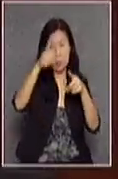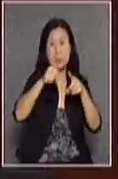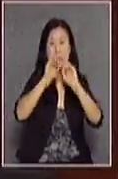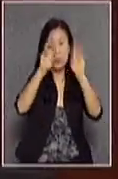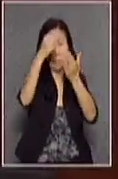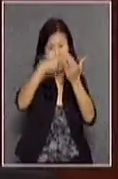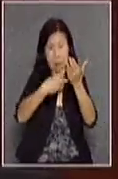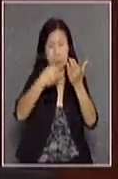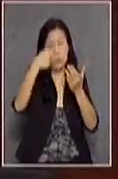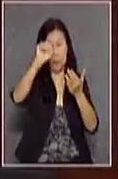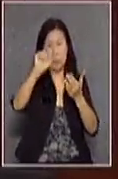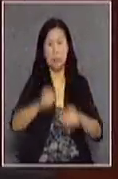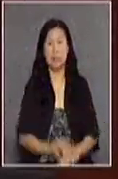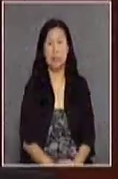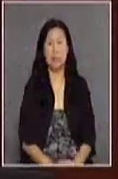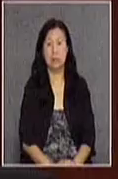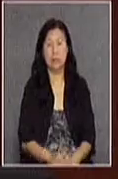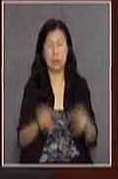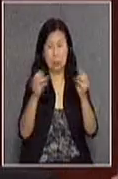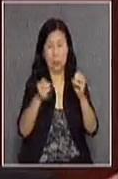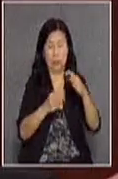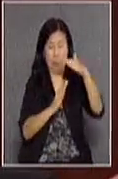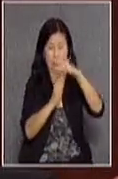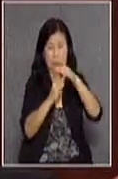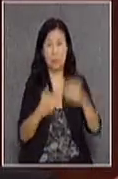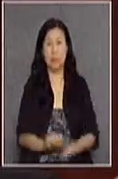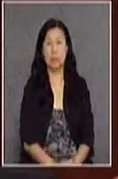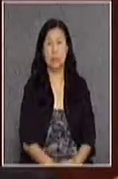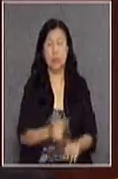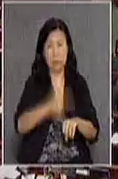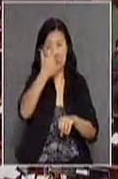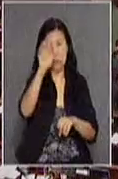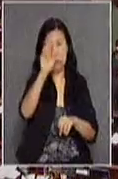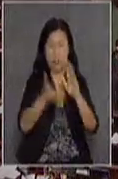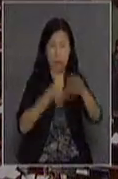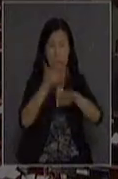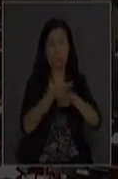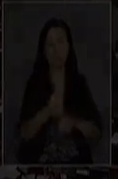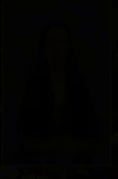修正案被否決。會現在暫停，8時正恢復。